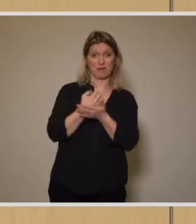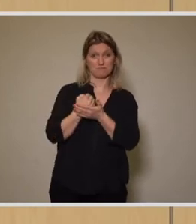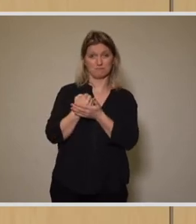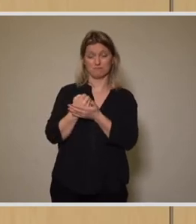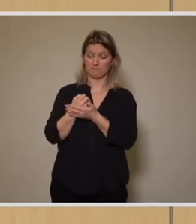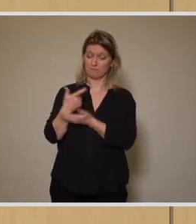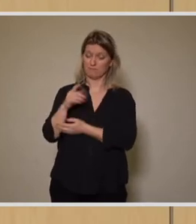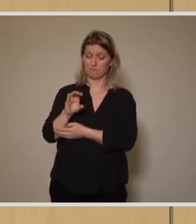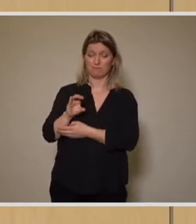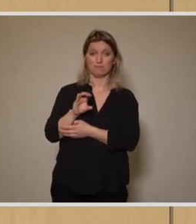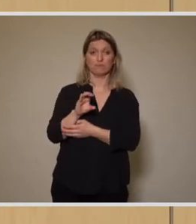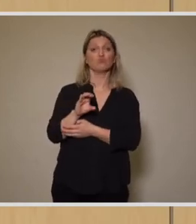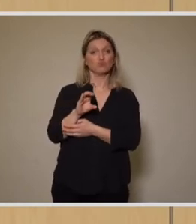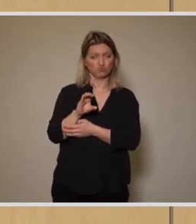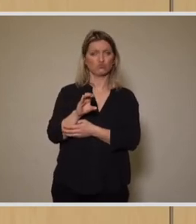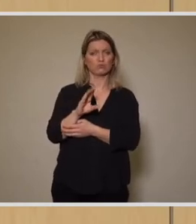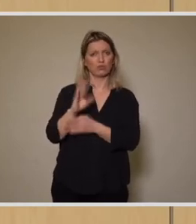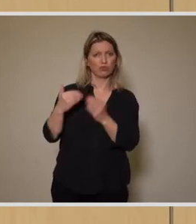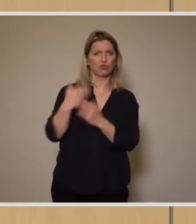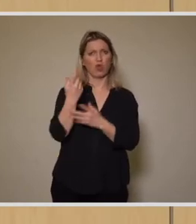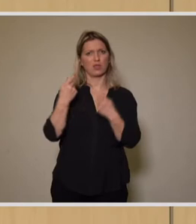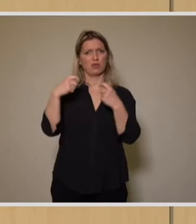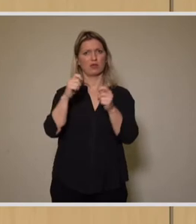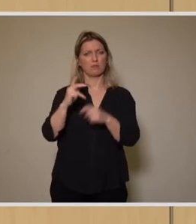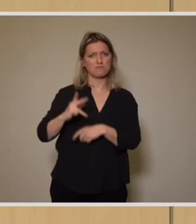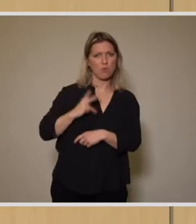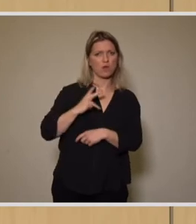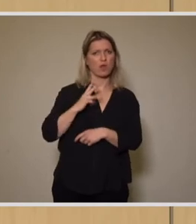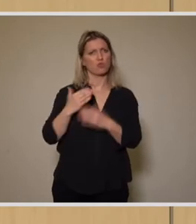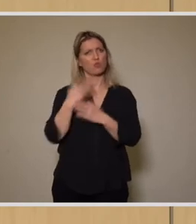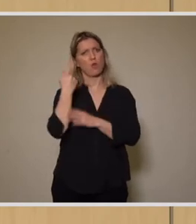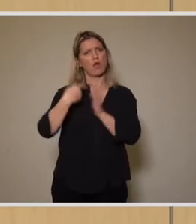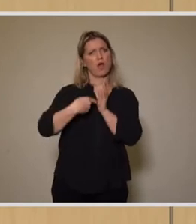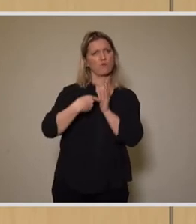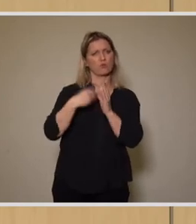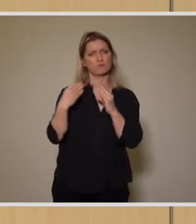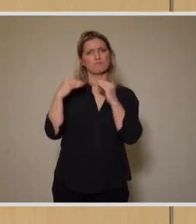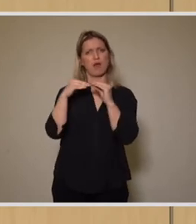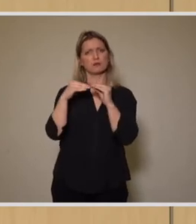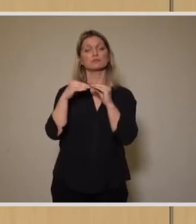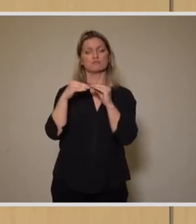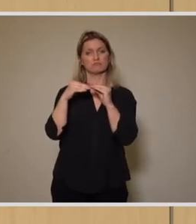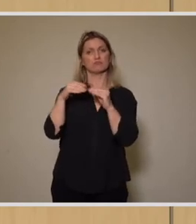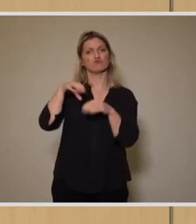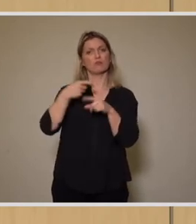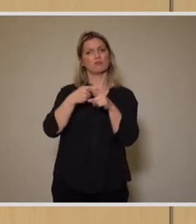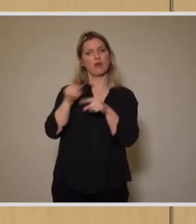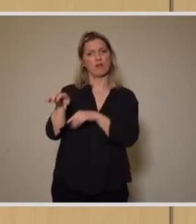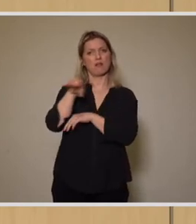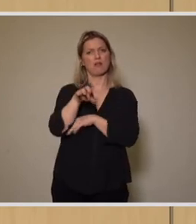perspektivischen Bau eines neuen, modernen und den Anforderungen entsprechenden Schwimmbades in diesem Teil der Stadt genutzt